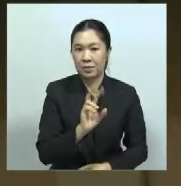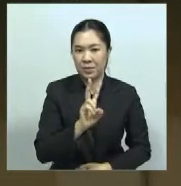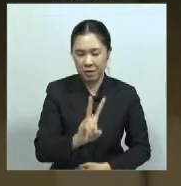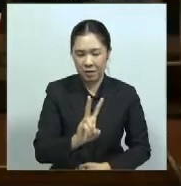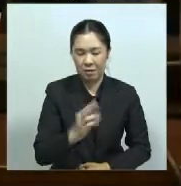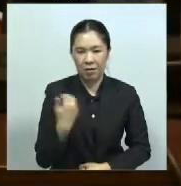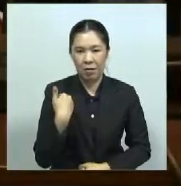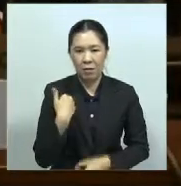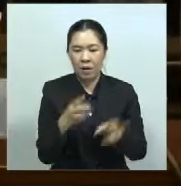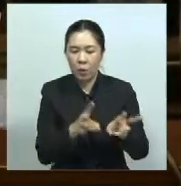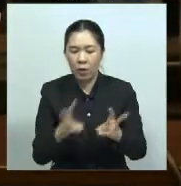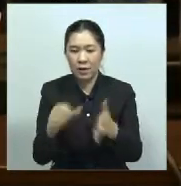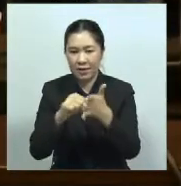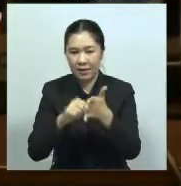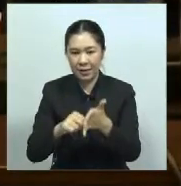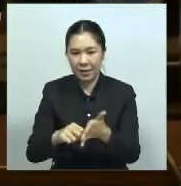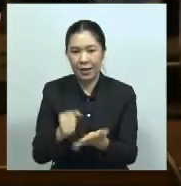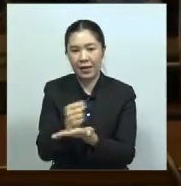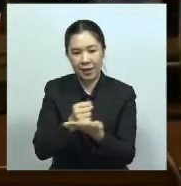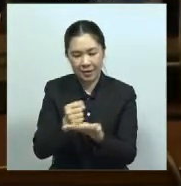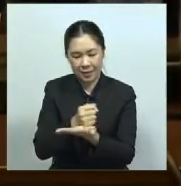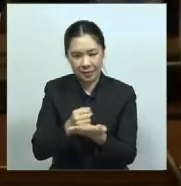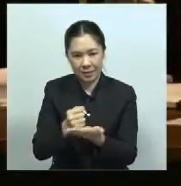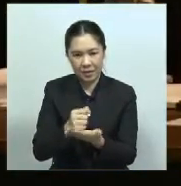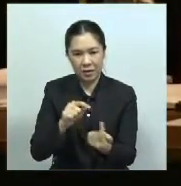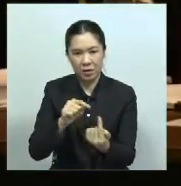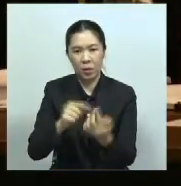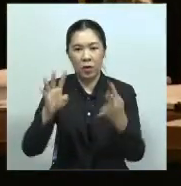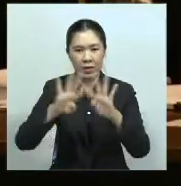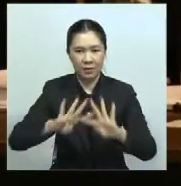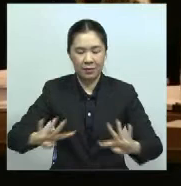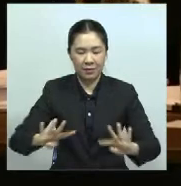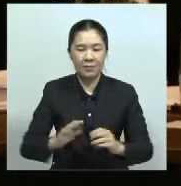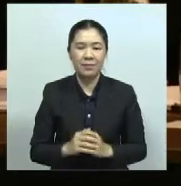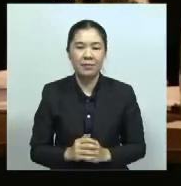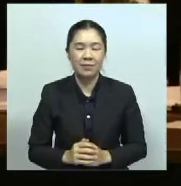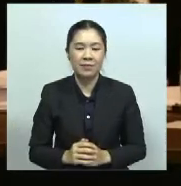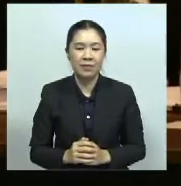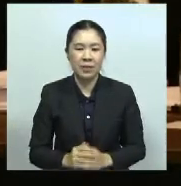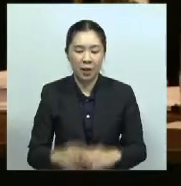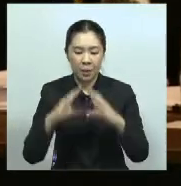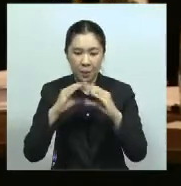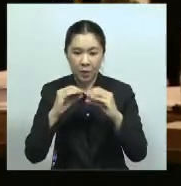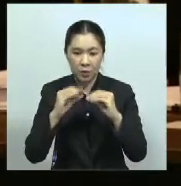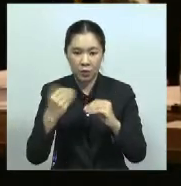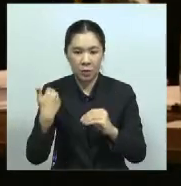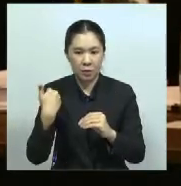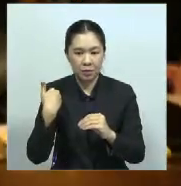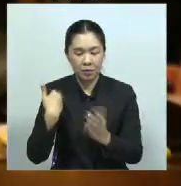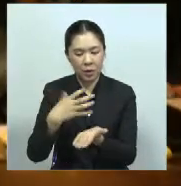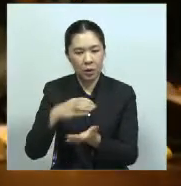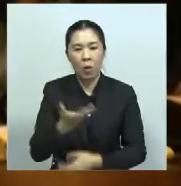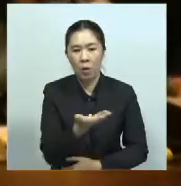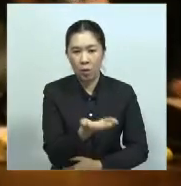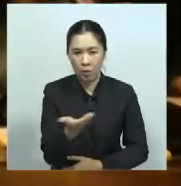นวัตกรรมในการป้องกันและแก้ไขปัญหายาเสพติดในภูมิภาคอาเซียนด้วยนะครับนอกจากนี้ครับที่ประชุมยังมีการรายงานและขอความ